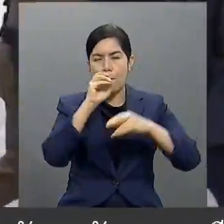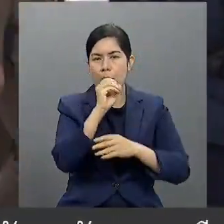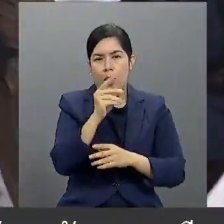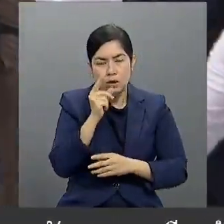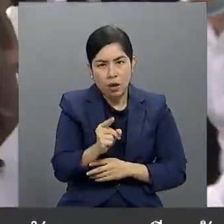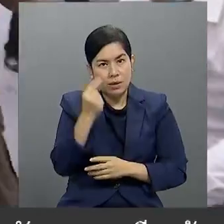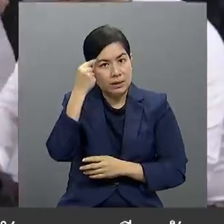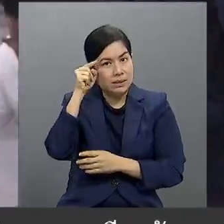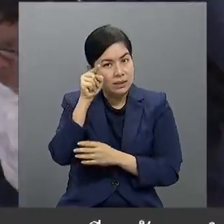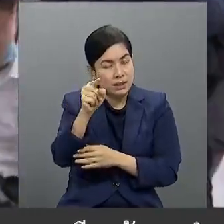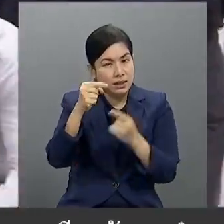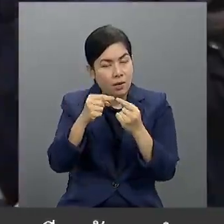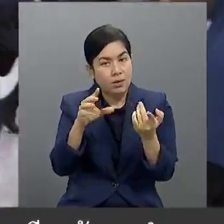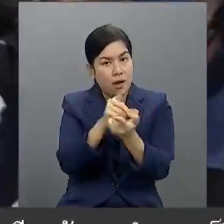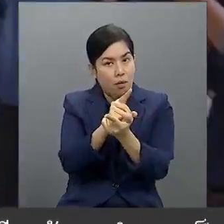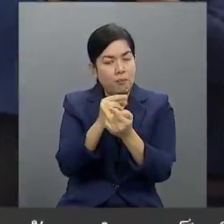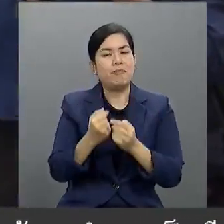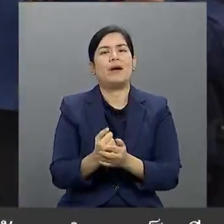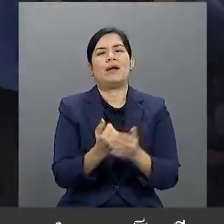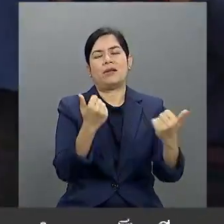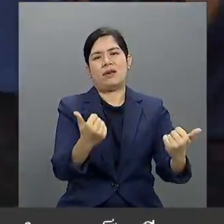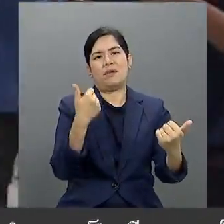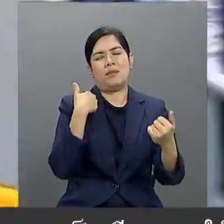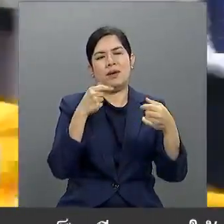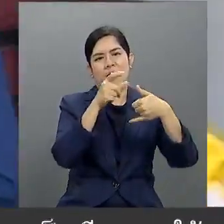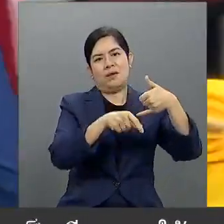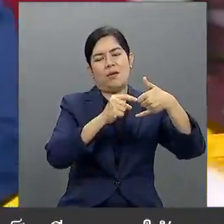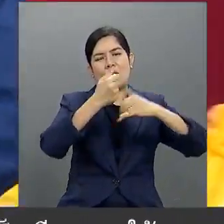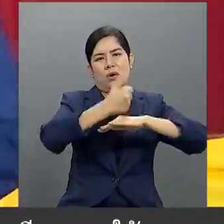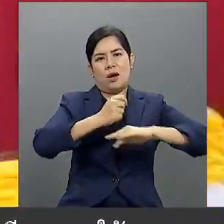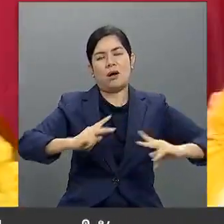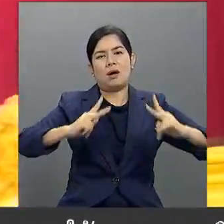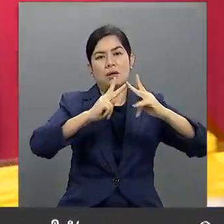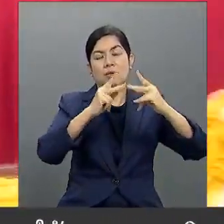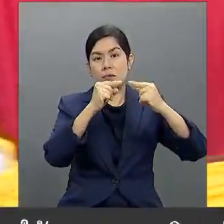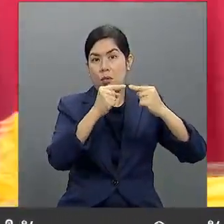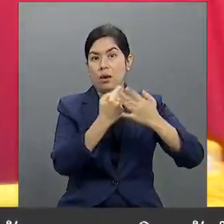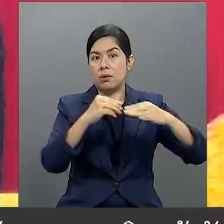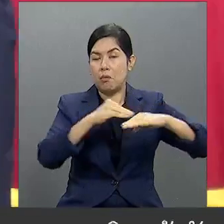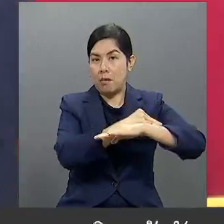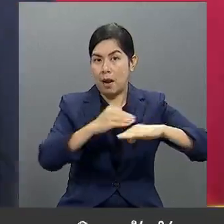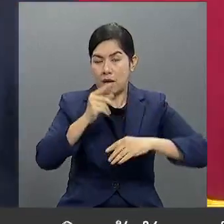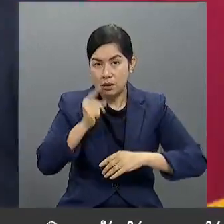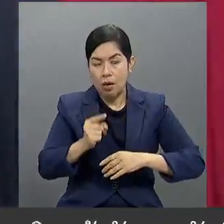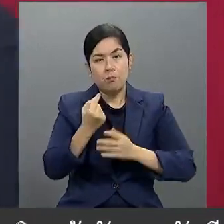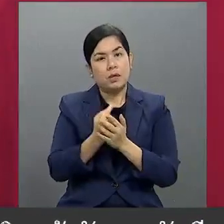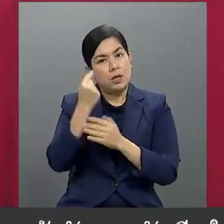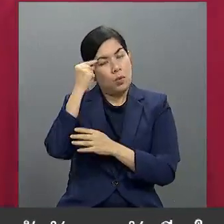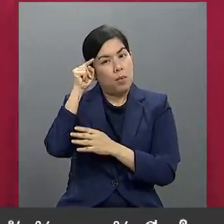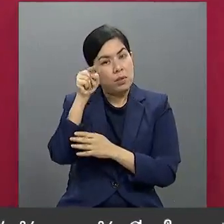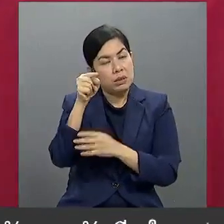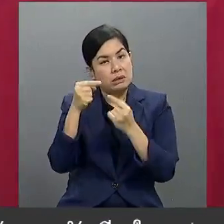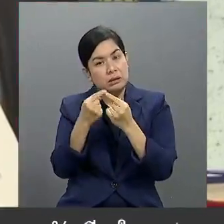อร์ใหม่นี้เป็นครม.เป็นรัฐมนตรีภายใต้บังคับบัญชาก็ต้องมีสำนึกและมีความรับผิดชอบนะครับใน